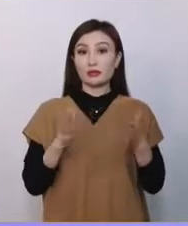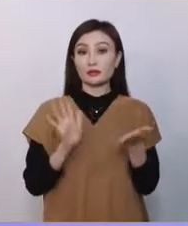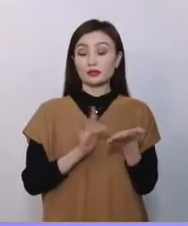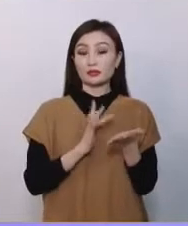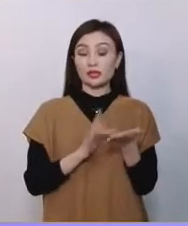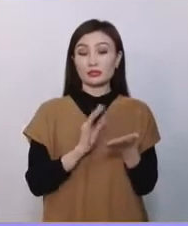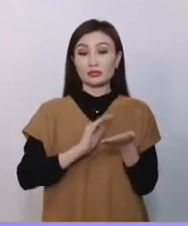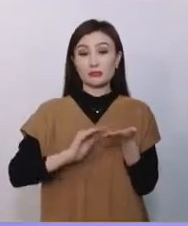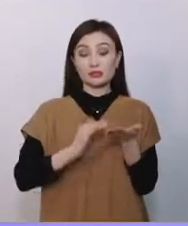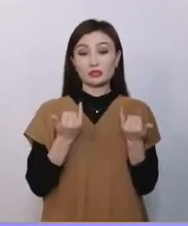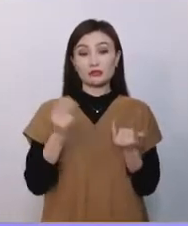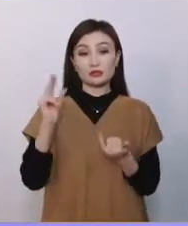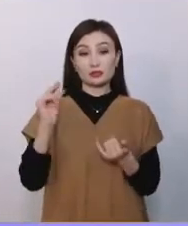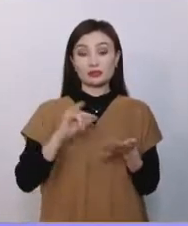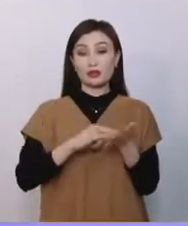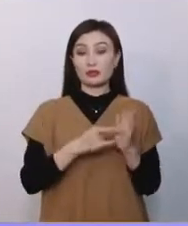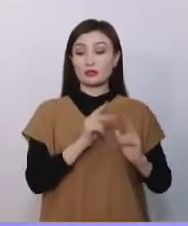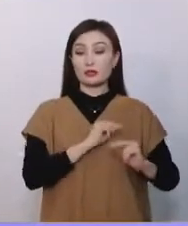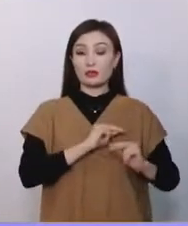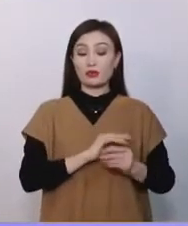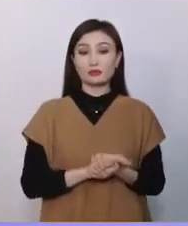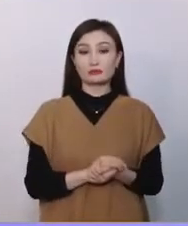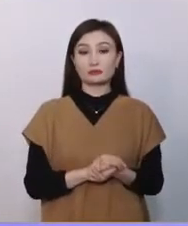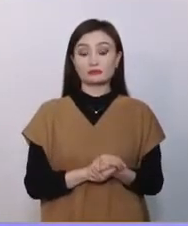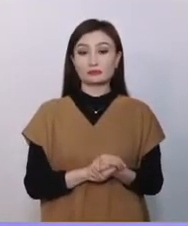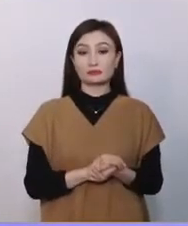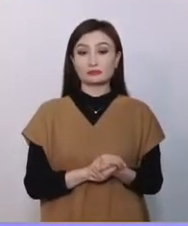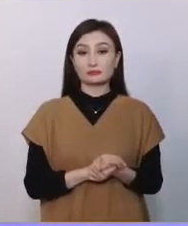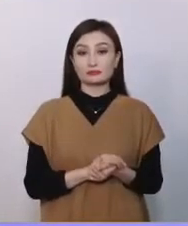запишите сегодняшнее число классная работа